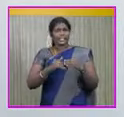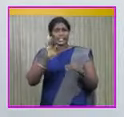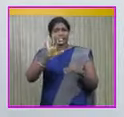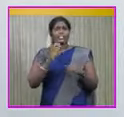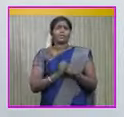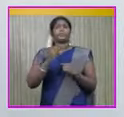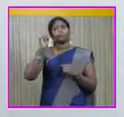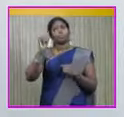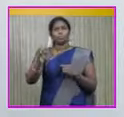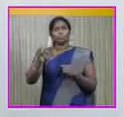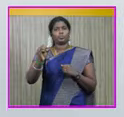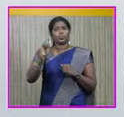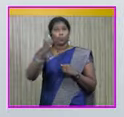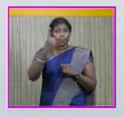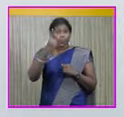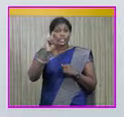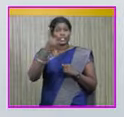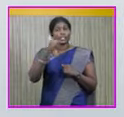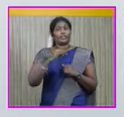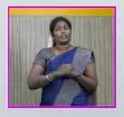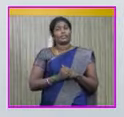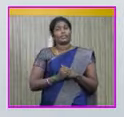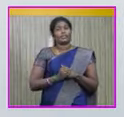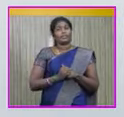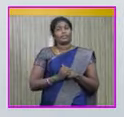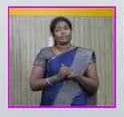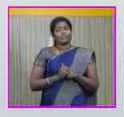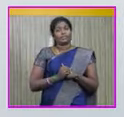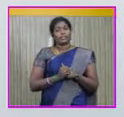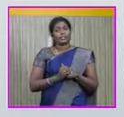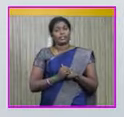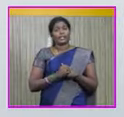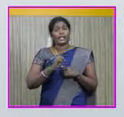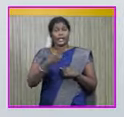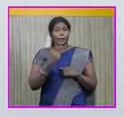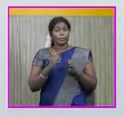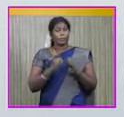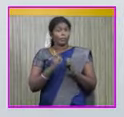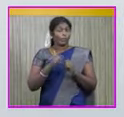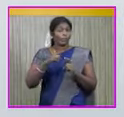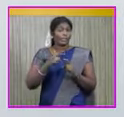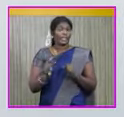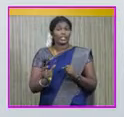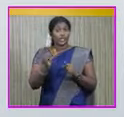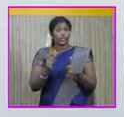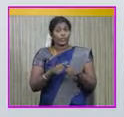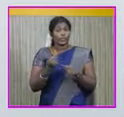அப்படின்னு வரும்போது நமக்கு 1 மதிப்பு தான் வரும். அப்போது இந்த பிடி பை யூஏவின் மதிப்பு,